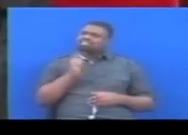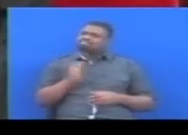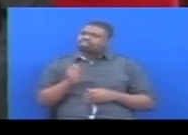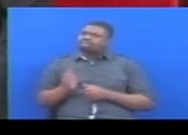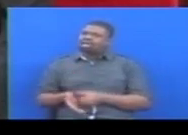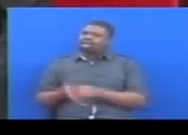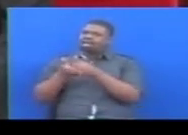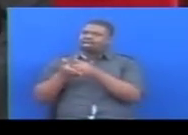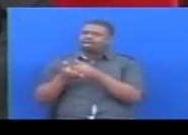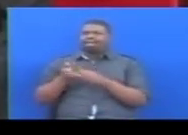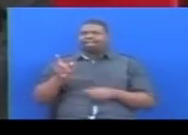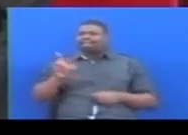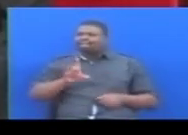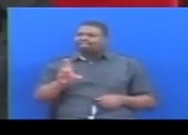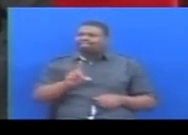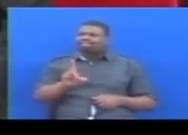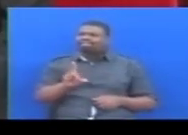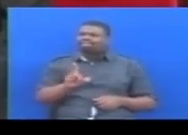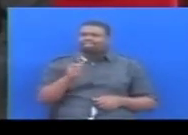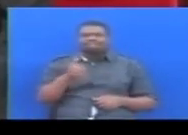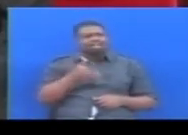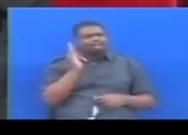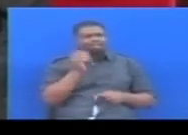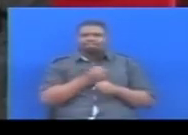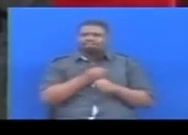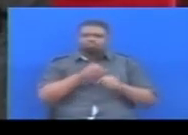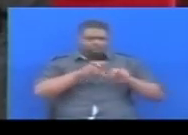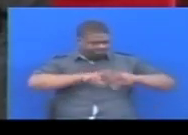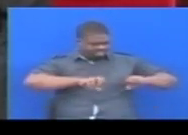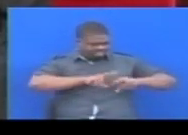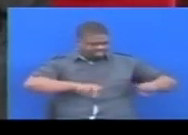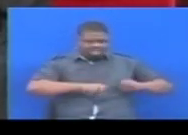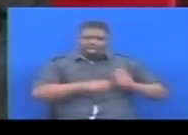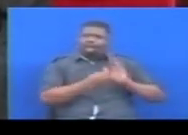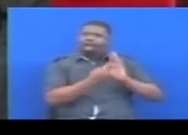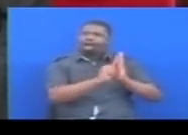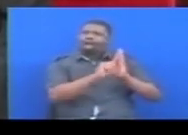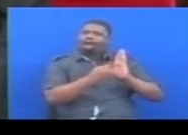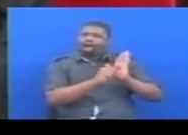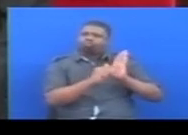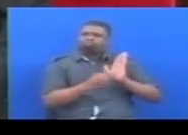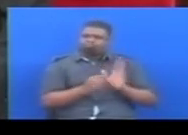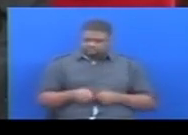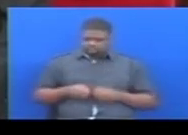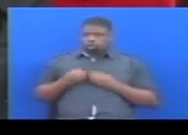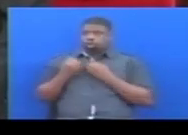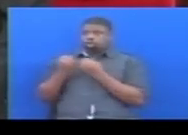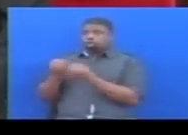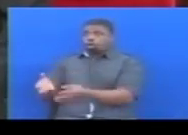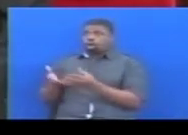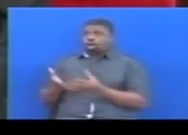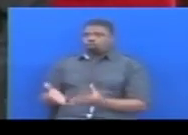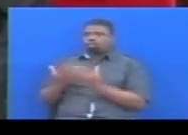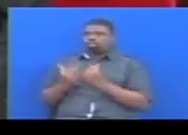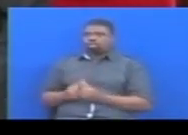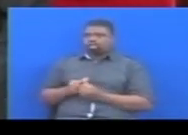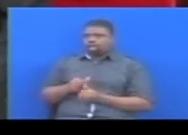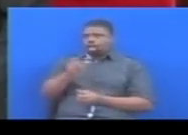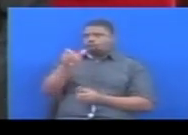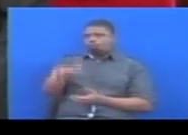itafanya utafiti ili iweze kutoa kanuni za kuwezesha uvuvi wa kisasa